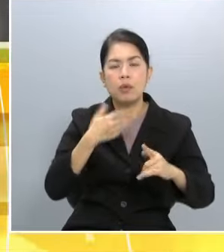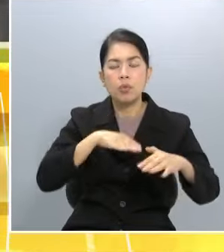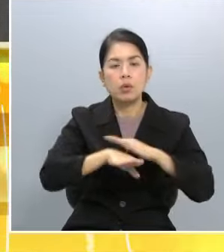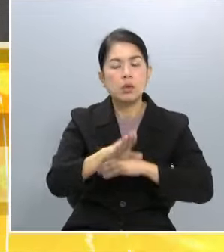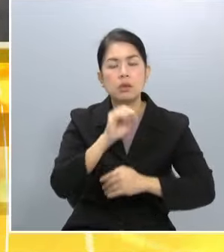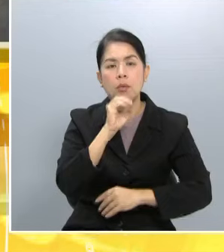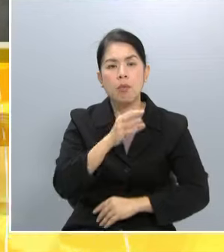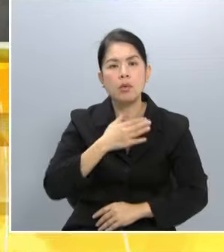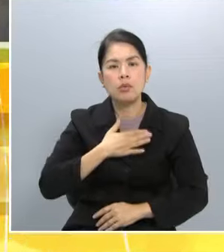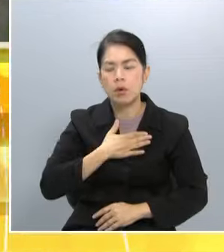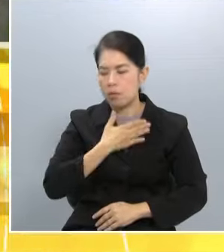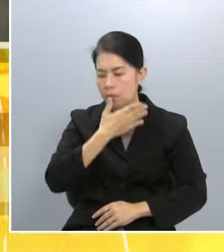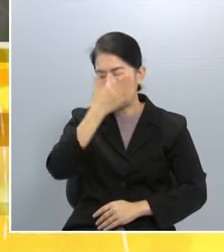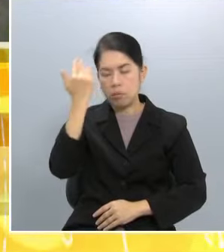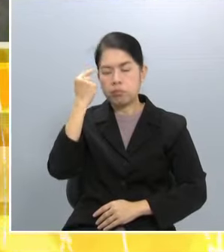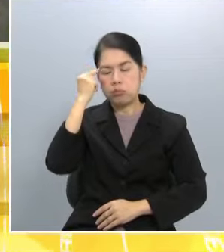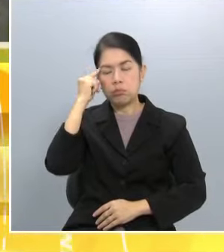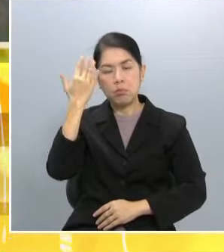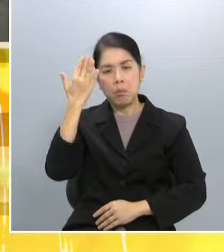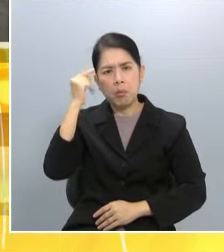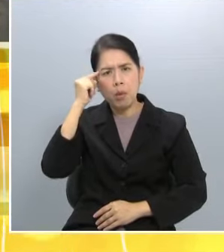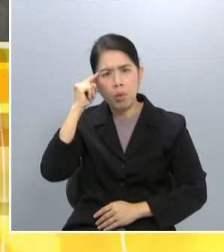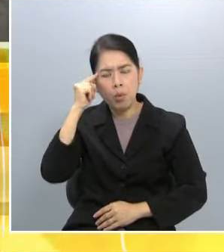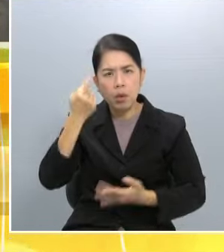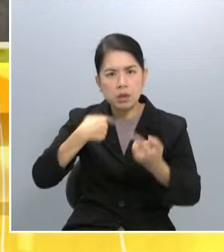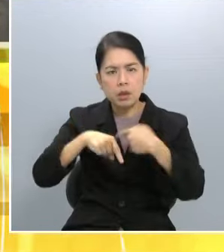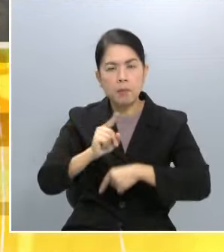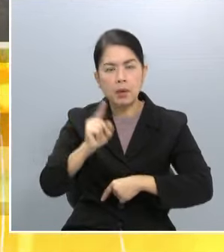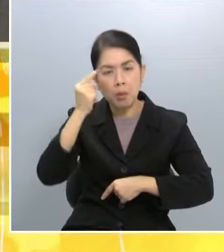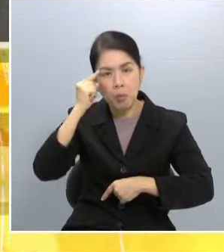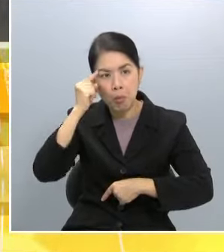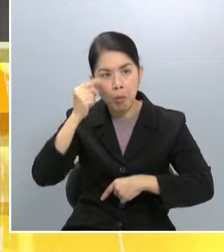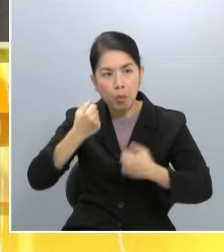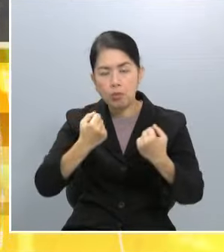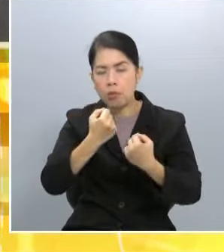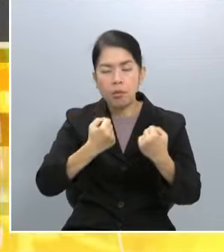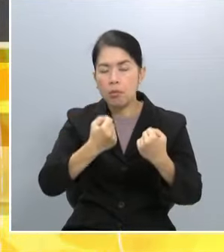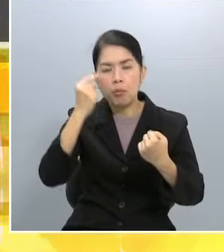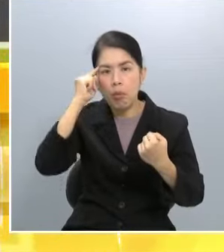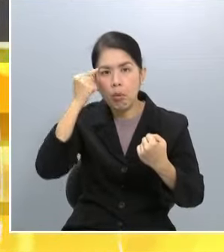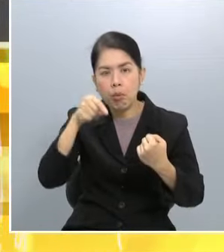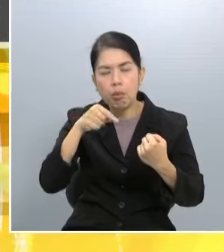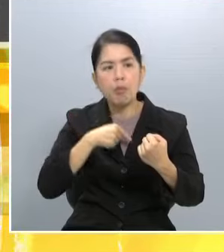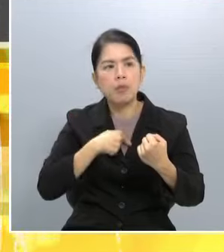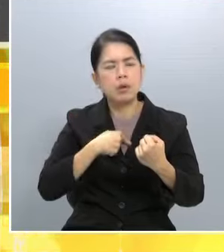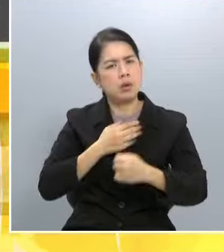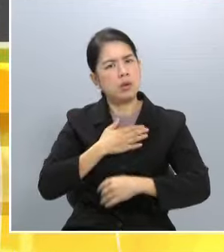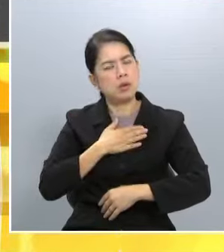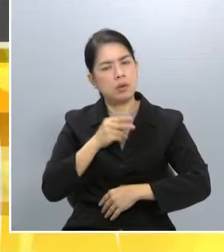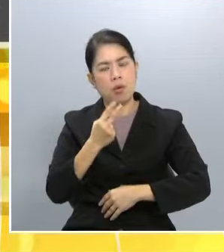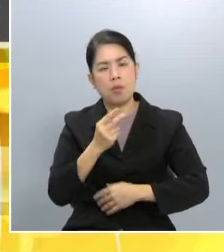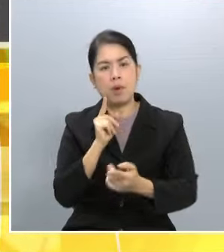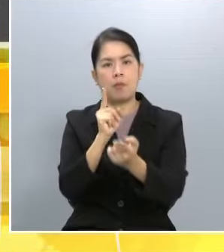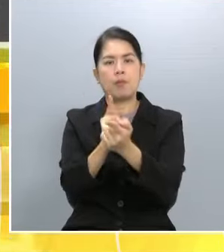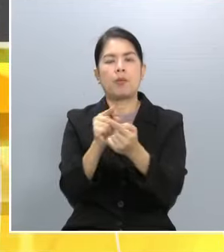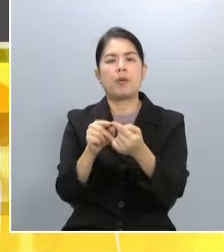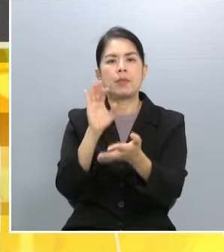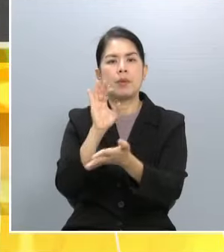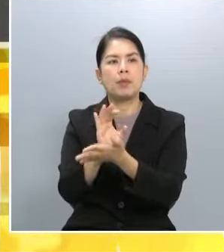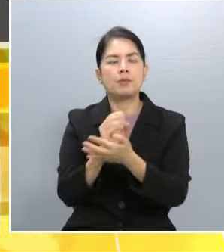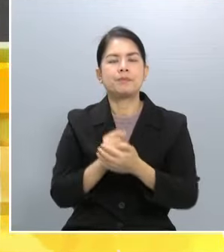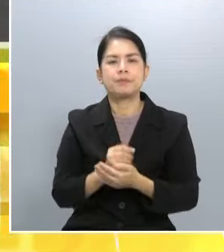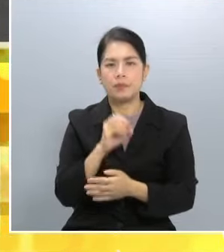วันนั้นจำอะไรไม่ได้เลยว่าจะไปไหนยังไงรู้สึกตัวอีกทีนึงอยู่ต่อหน้าพนักงานสอบสวนแล้วรับว่าหลังจ